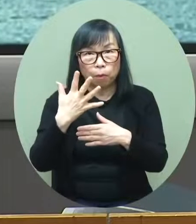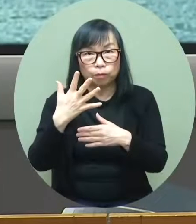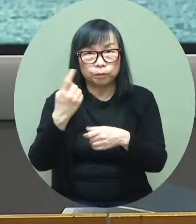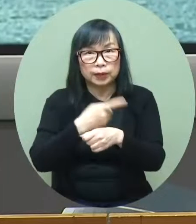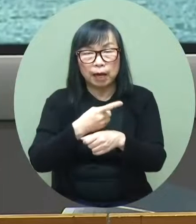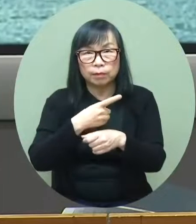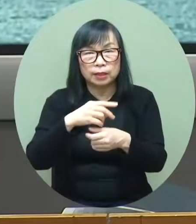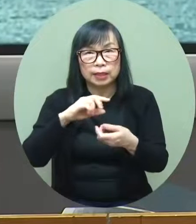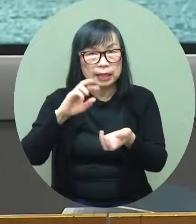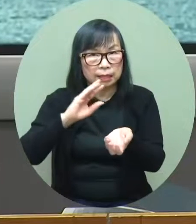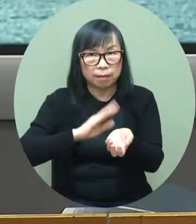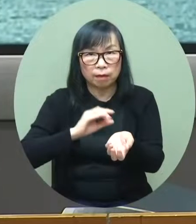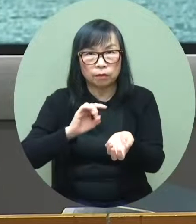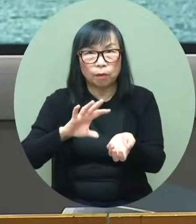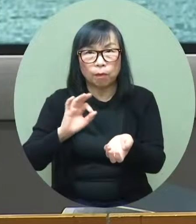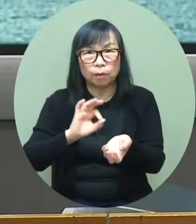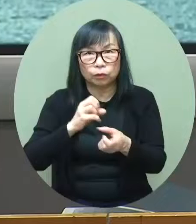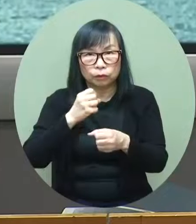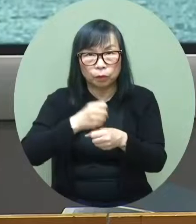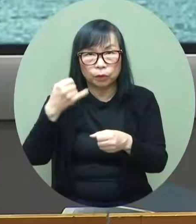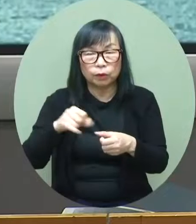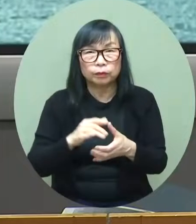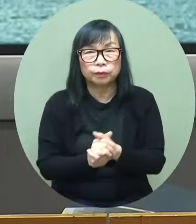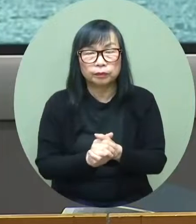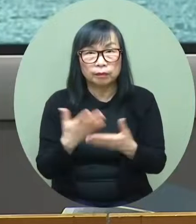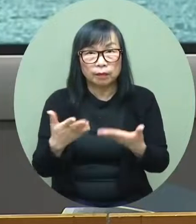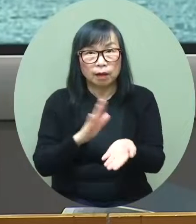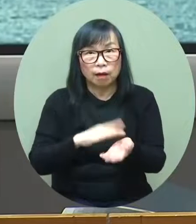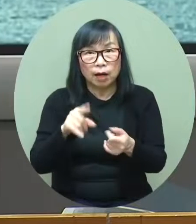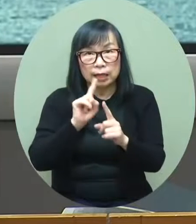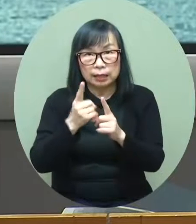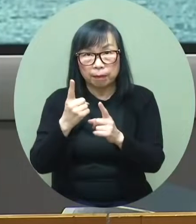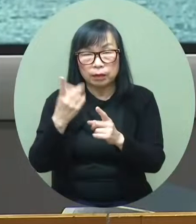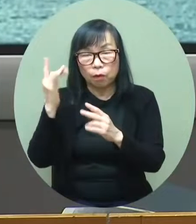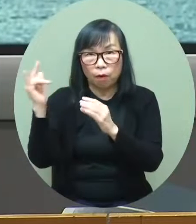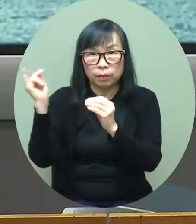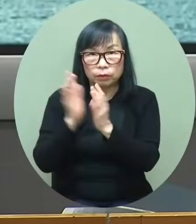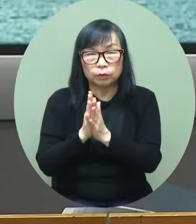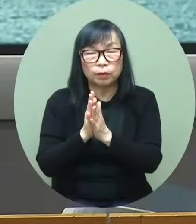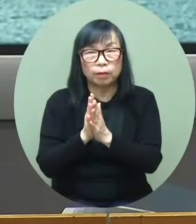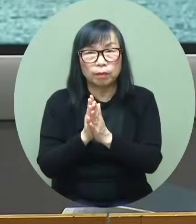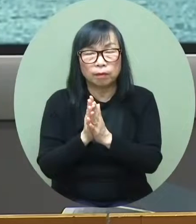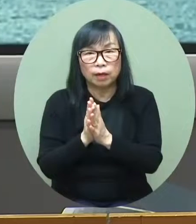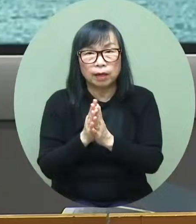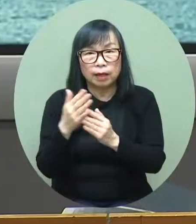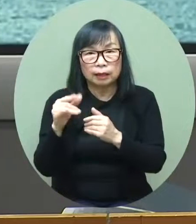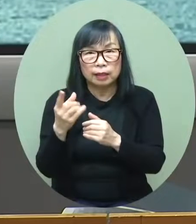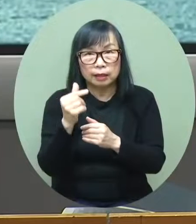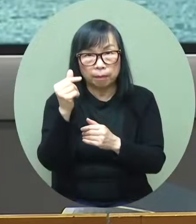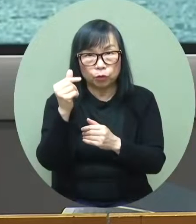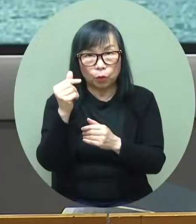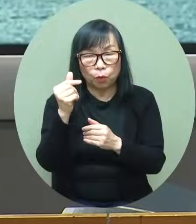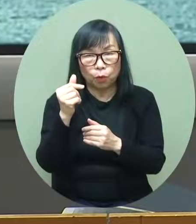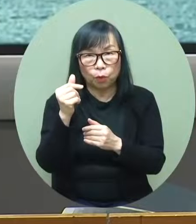暫時未做完的。在今天的個案裡面有11宗是輸入性個案，有其中10宗